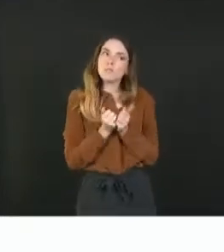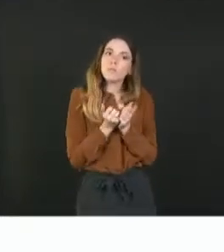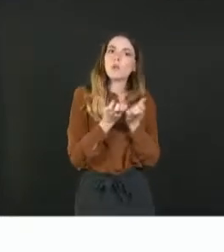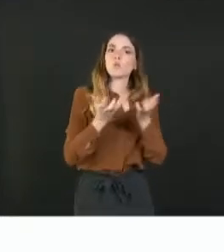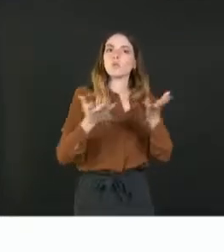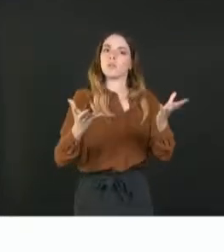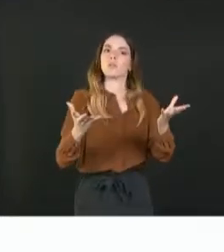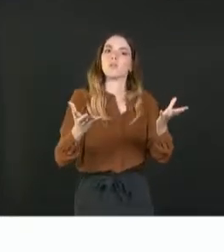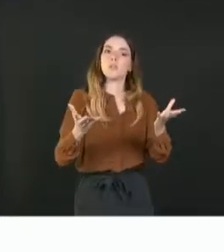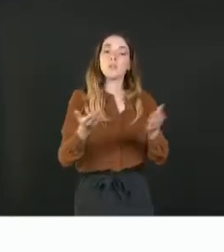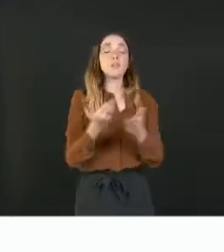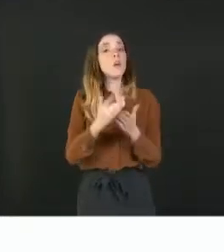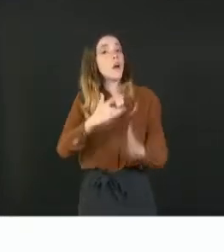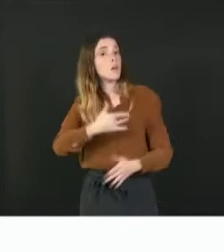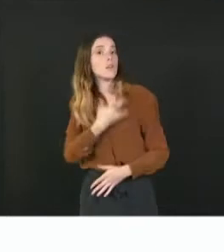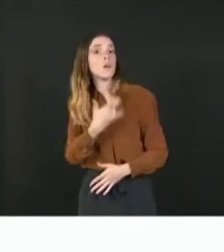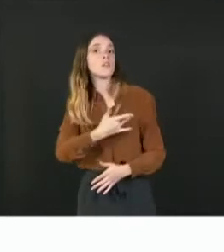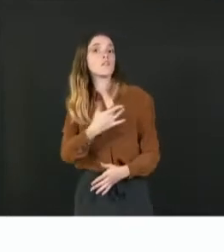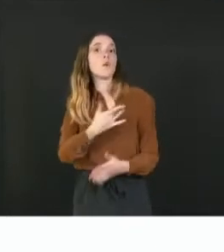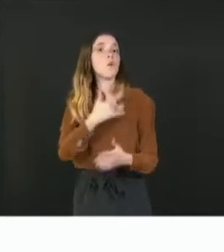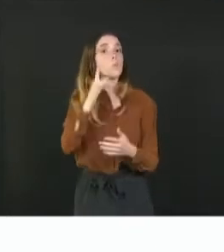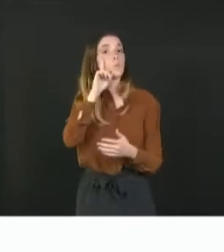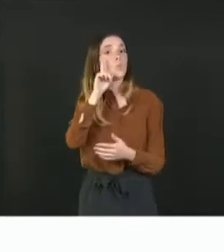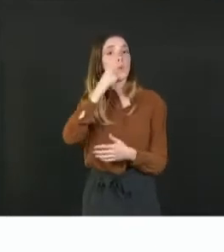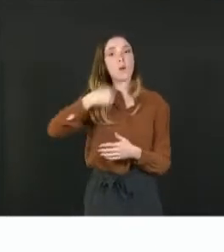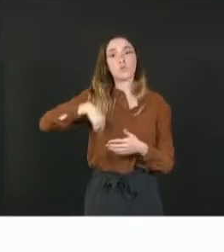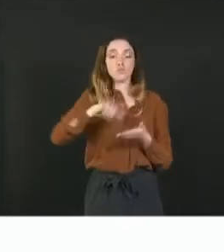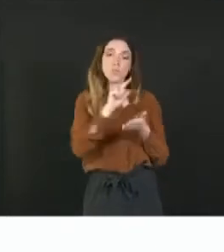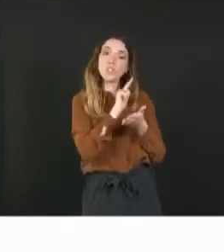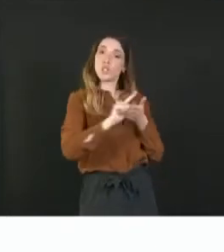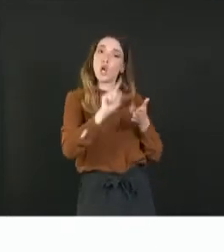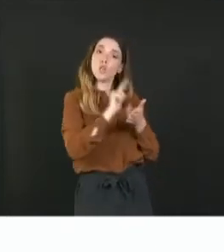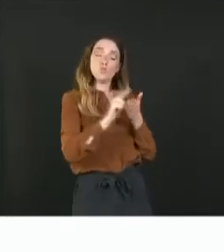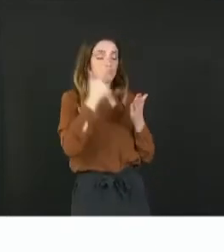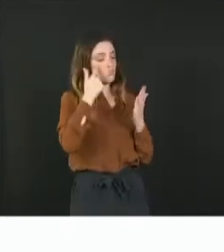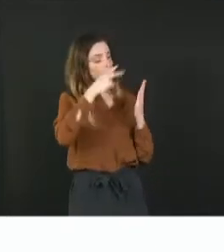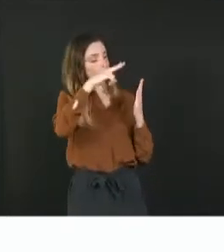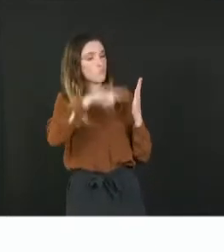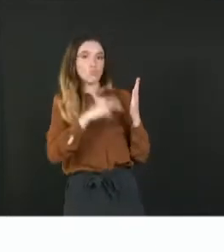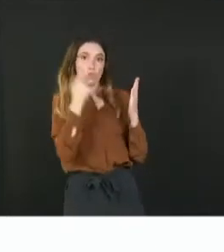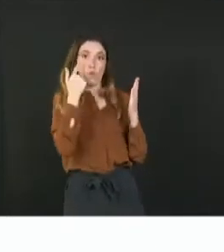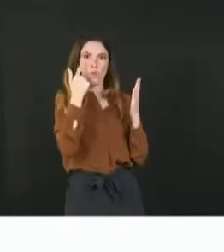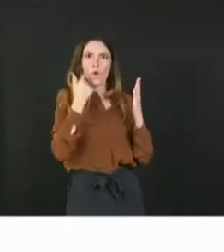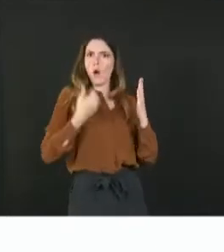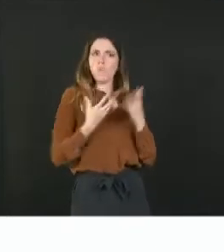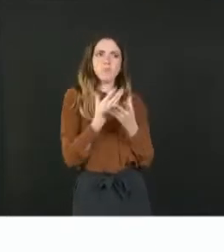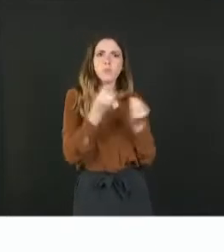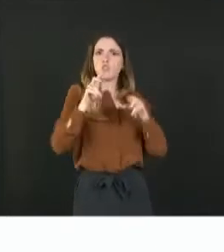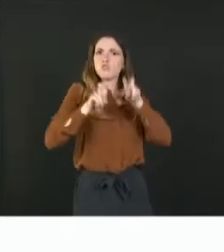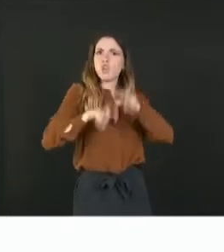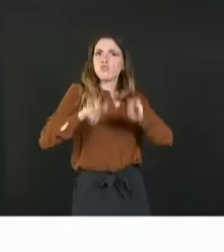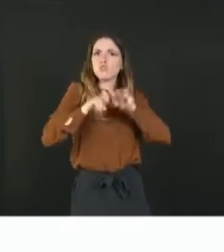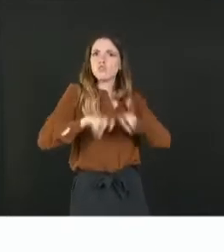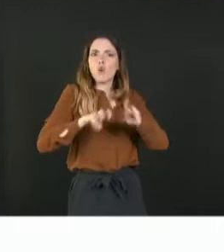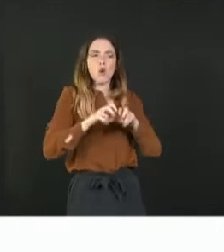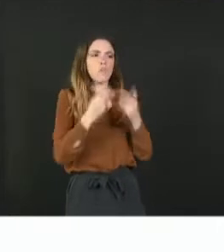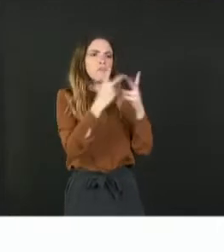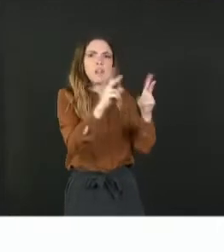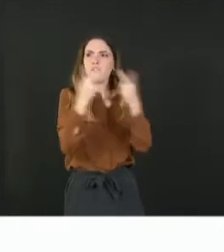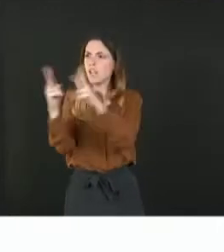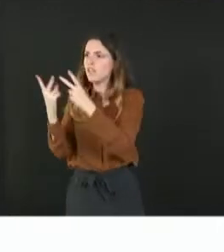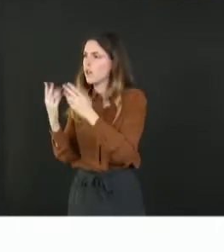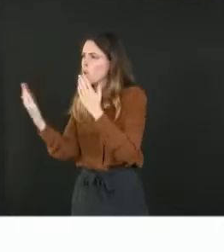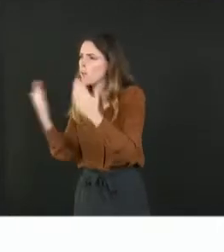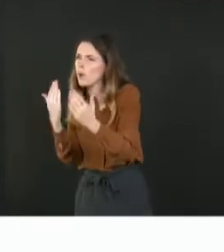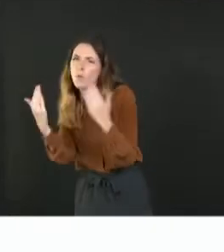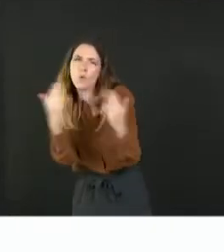regarder dans la littérature, parce qu'il y a beaucoup de chercheurs qui travaillent là-dessus, qui comparent les villes entre elles, qui comparent différents facteurs au sein des villes pour regarder